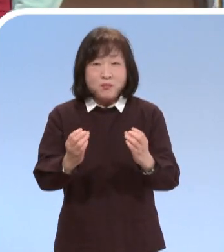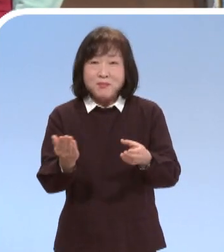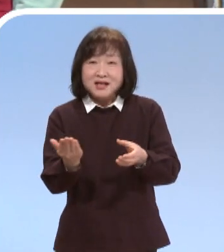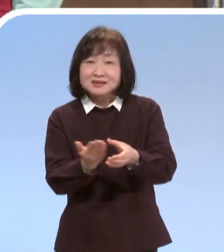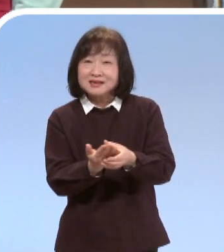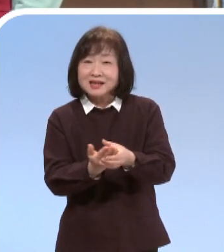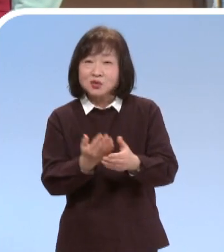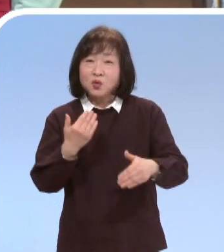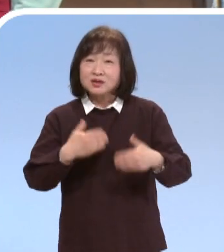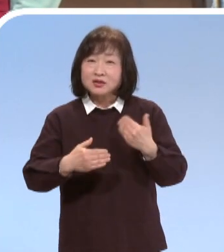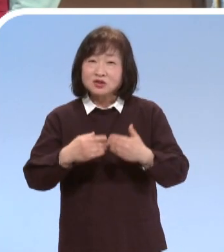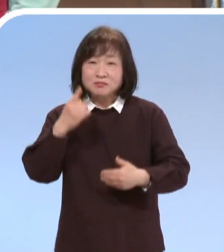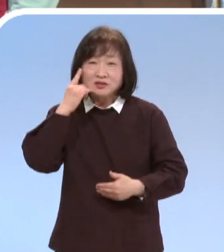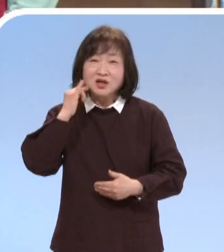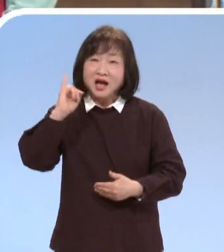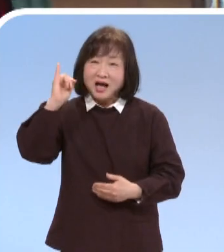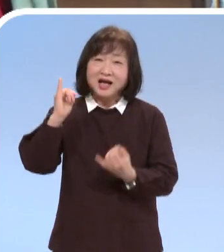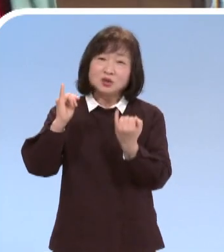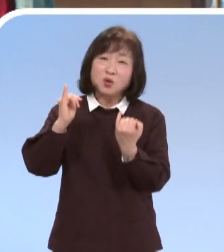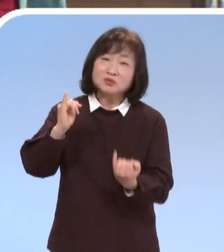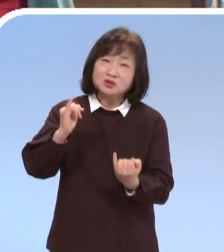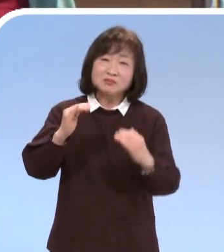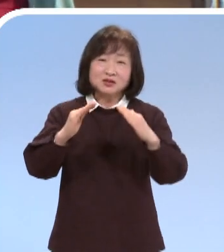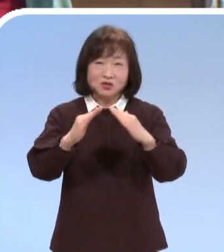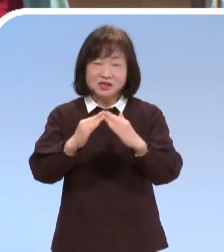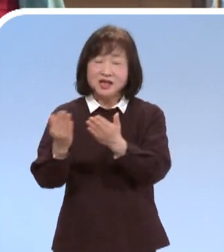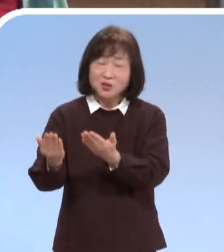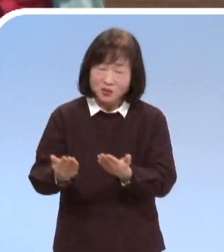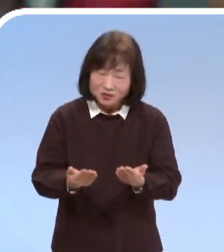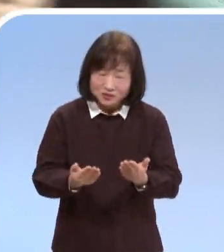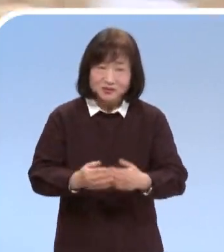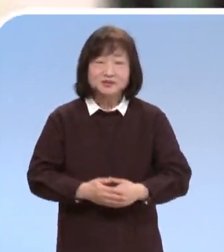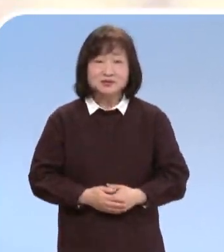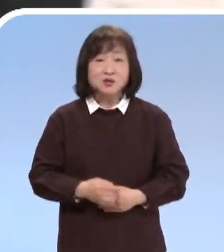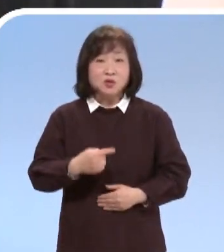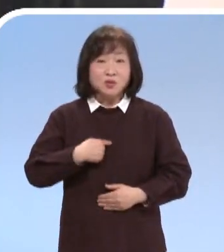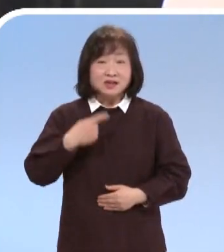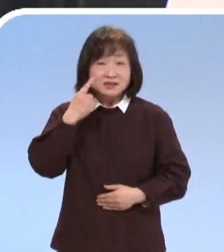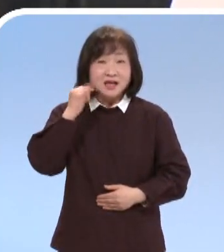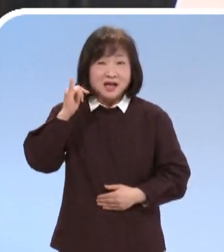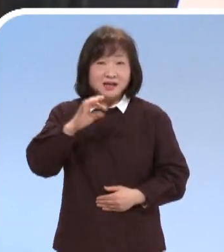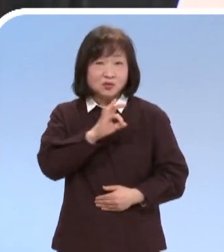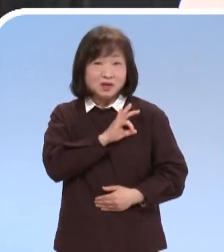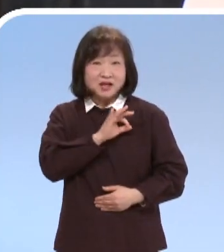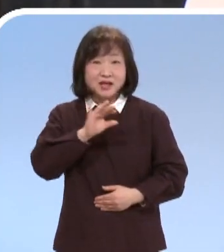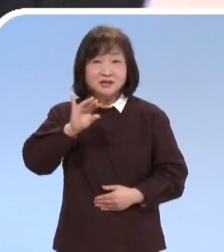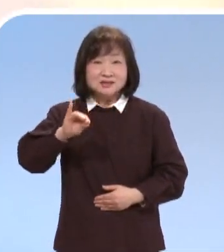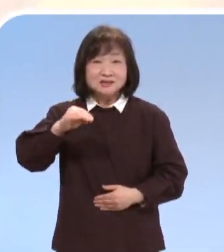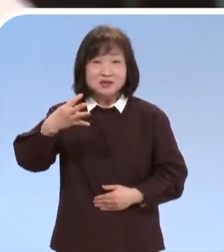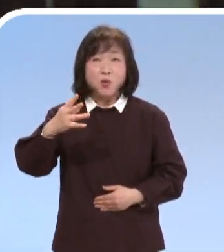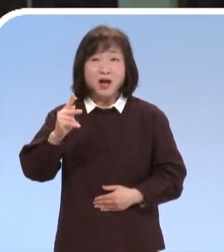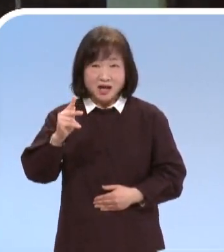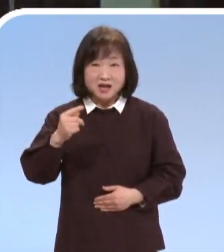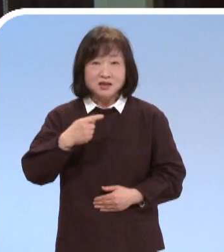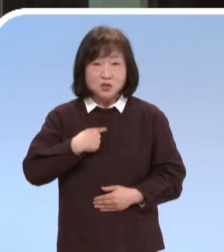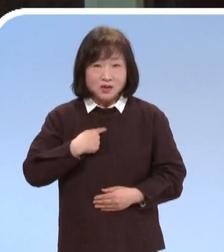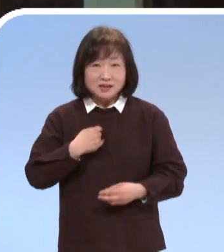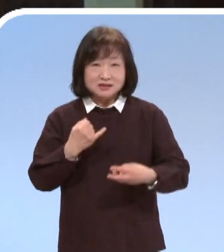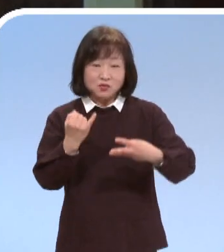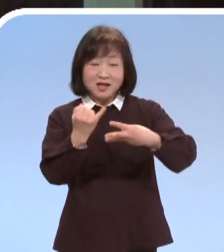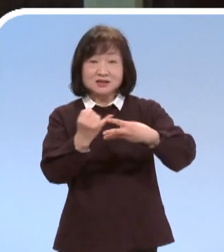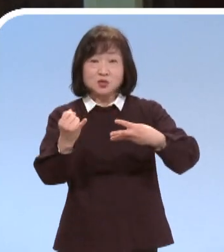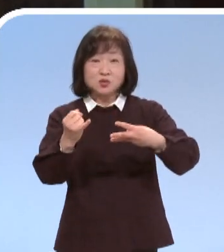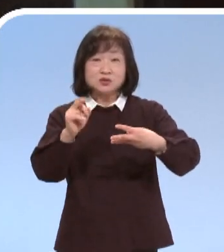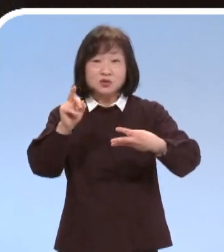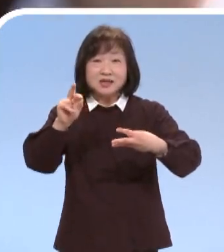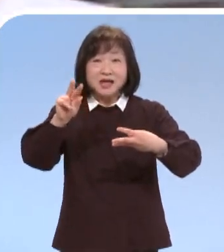が楽しめる母と娘の家へ ようこそ。 私が母の千代です。 私は長女